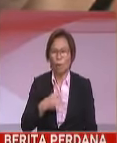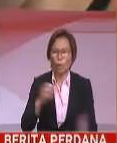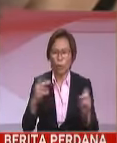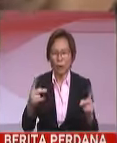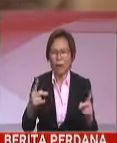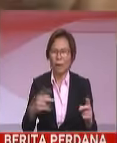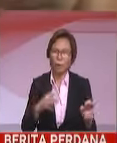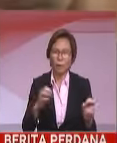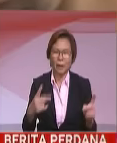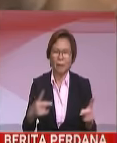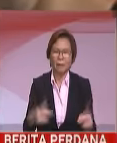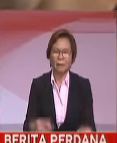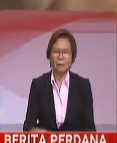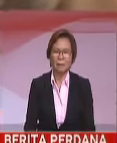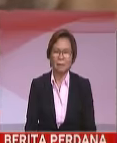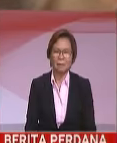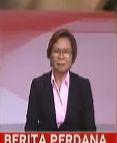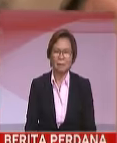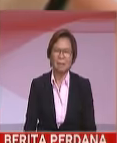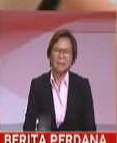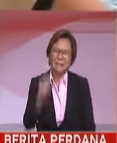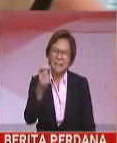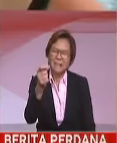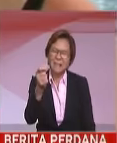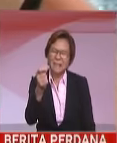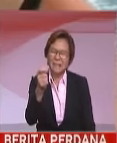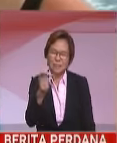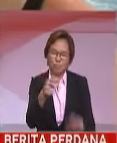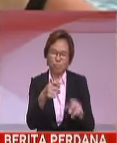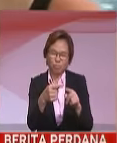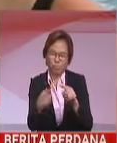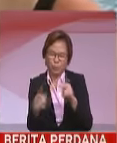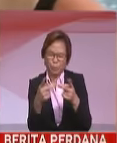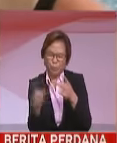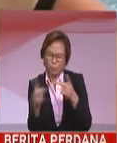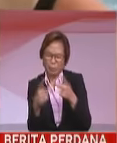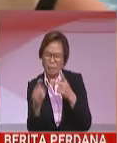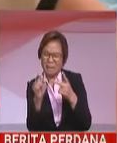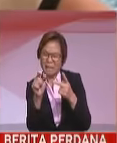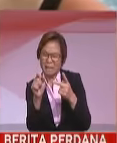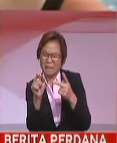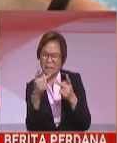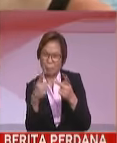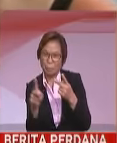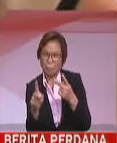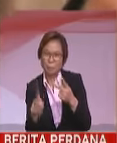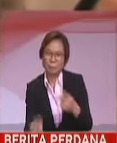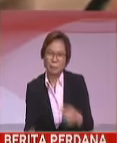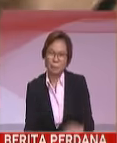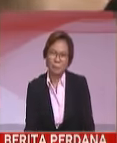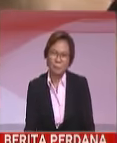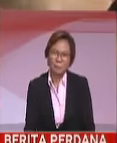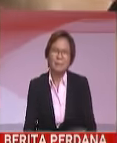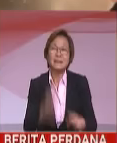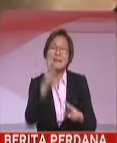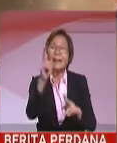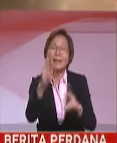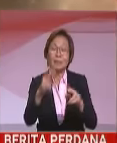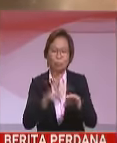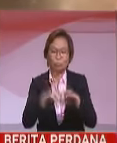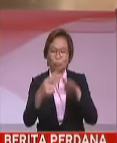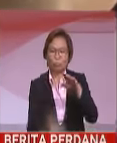okay juga. And second dive tu ada sikit lari tune. So macam out of track sikit, tapi after that